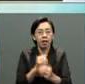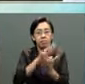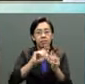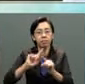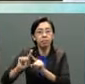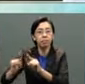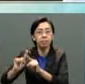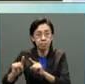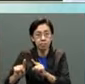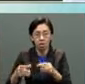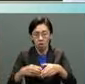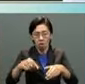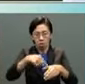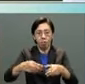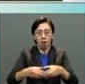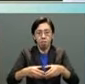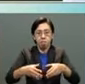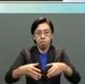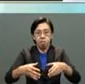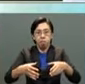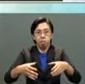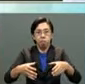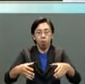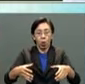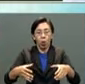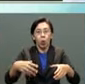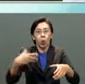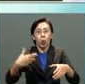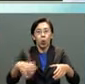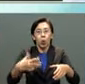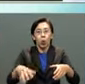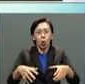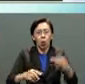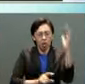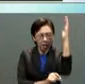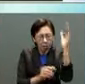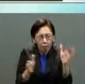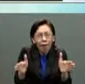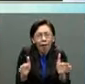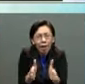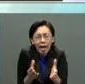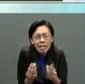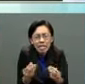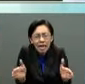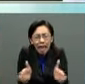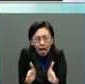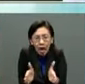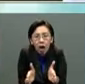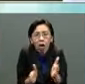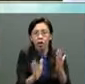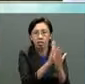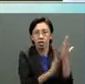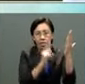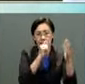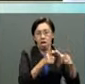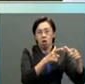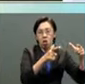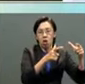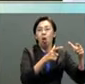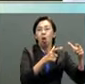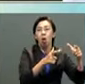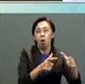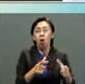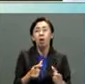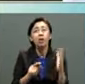ซึ่งก็เจอเป็นกลุ่มก้อนใหญ่ๆแล้วก็ขยายตัวขึ้นมามากมายแต่พื้นที่เขาเล็กกว่าเรานะครับอันนี้ก็เราก็เรียนรู้ว่าเนื่องจากพื้น